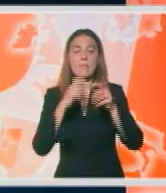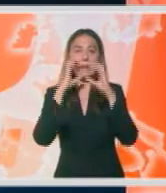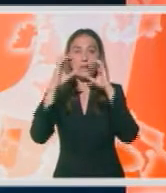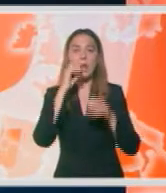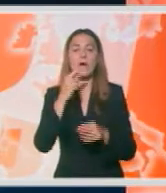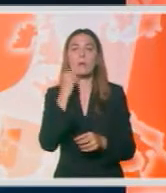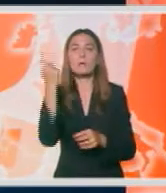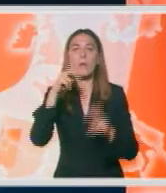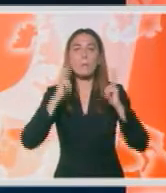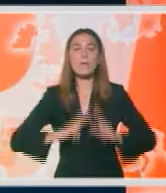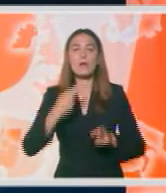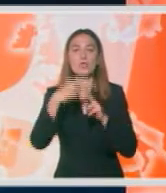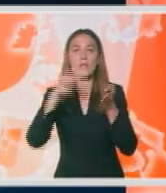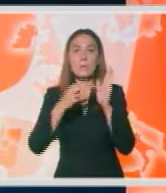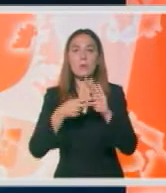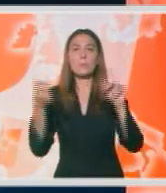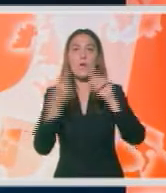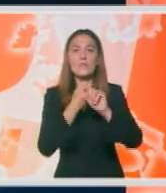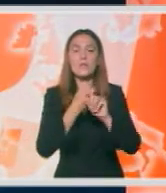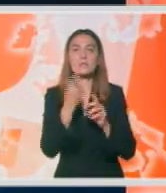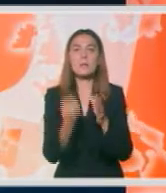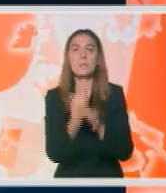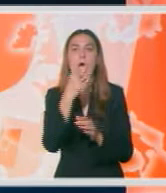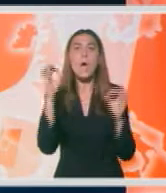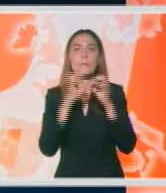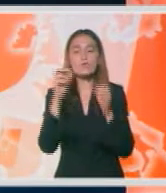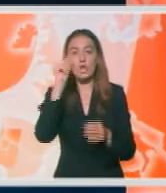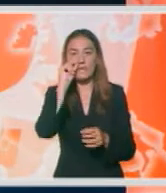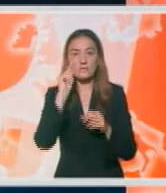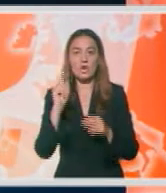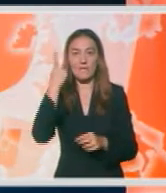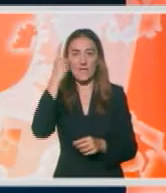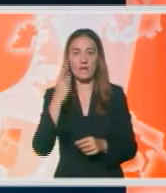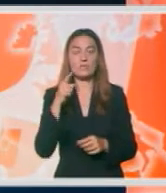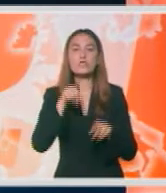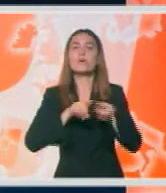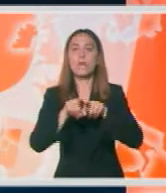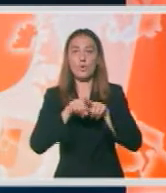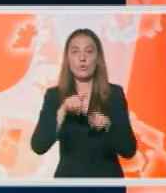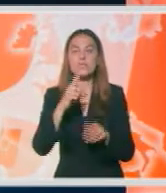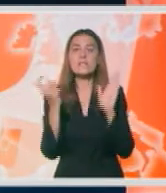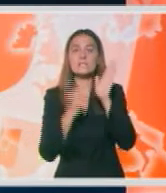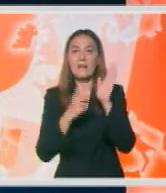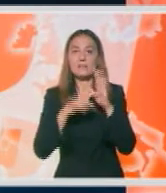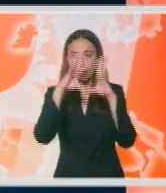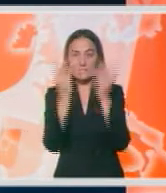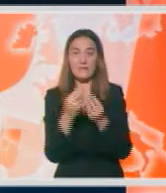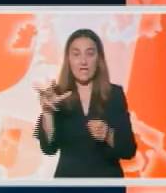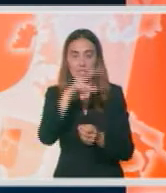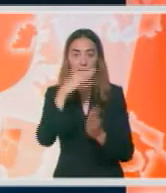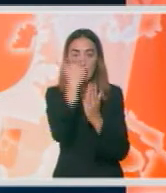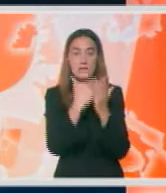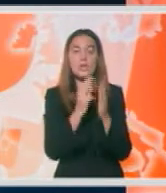do mirnog rešenja problema u vezi sa konstituisanjem Bošnjačkog nacionalnog veća. Također se zahteva da sve tri liste koje